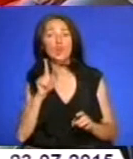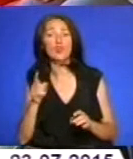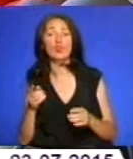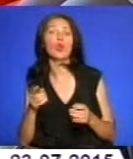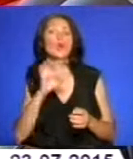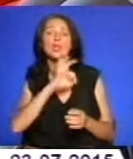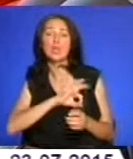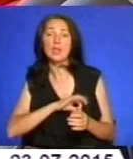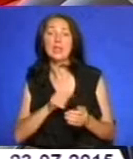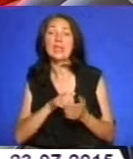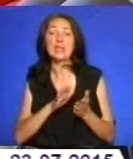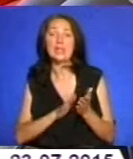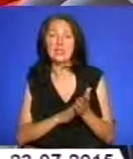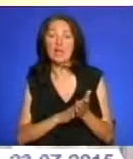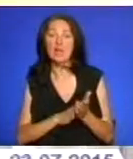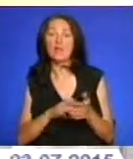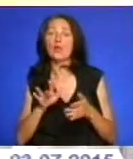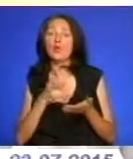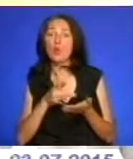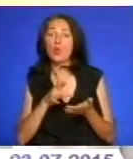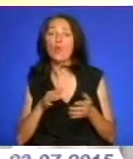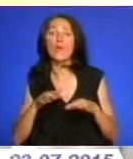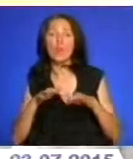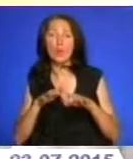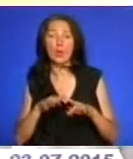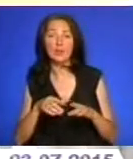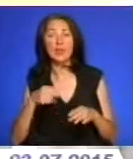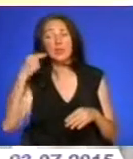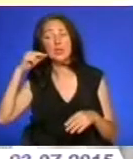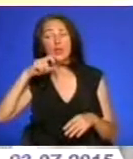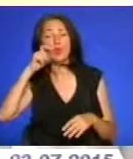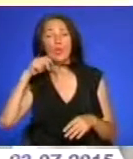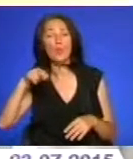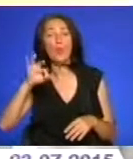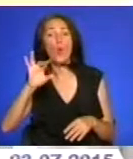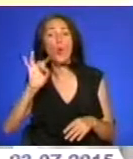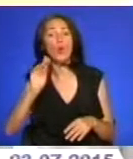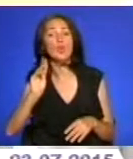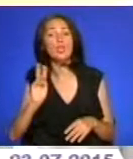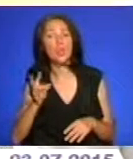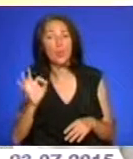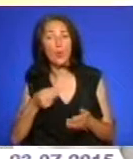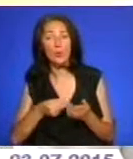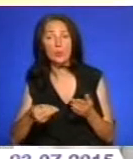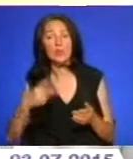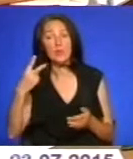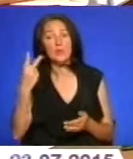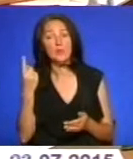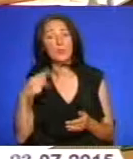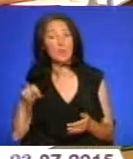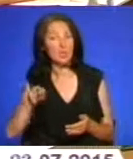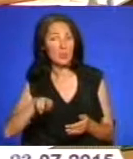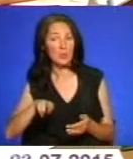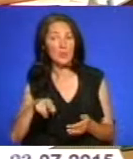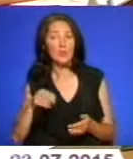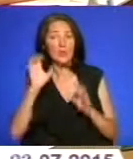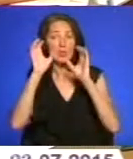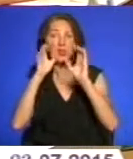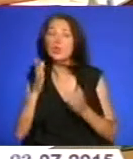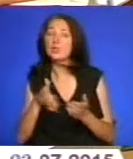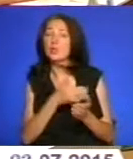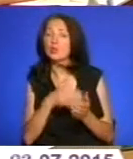застосування реєстраторів розрахункових операцій президент України Петро Порошенко підписав 21 липня. Закон